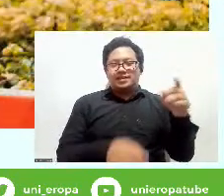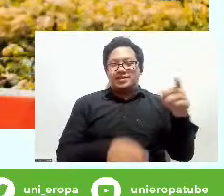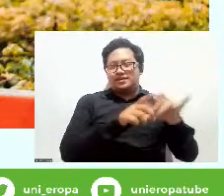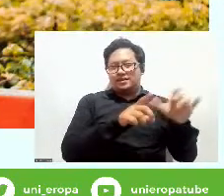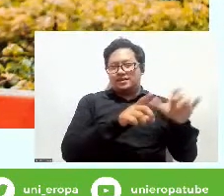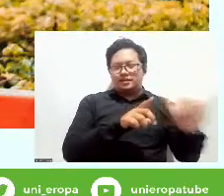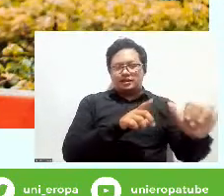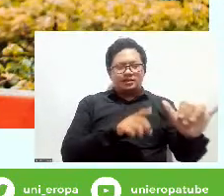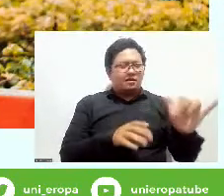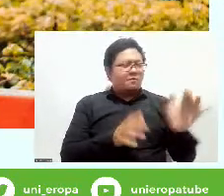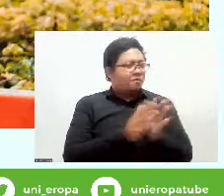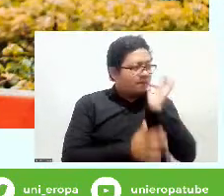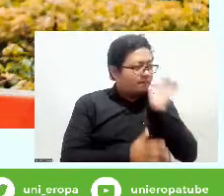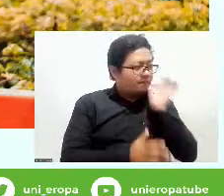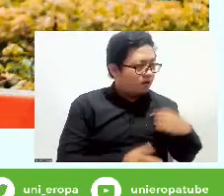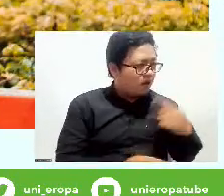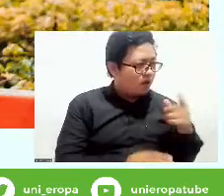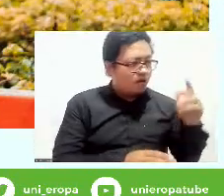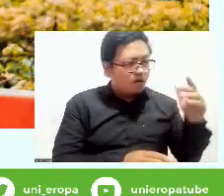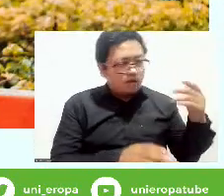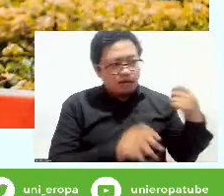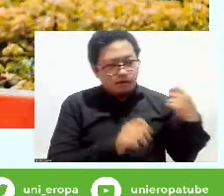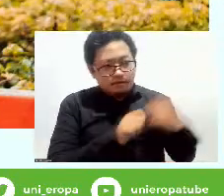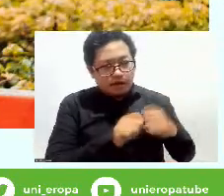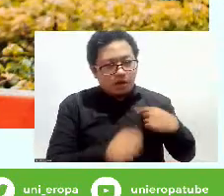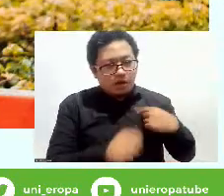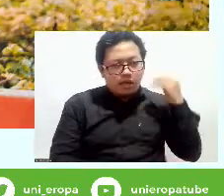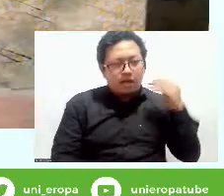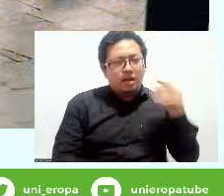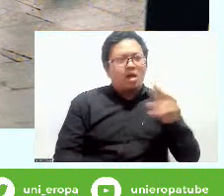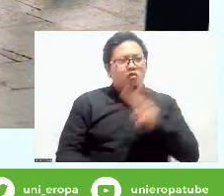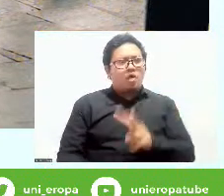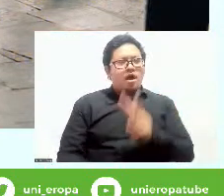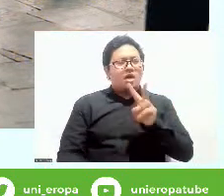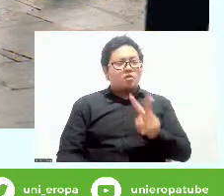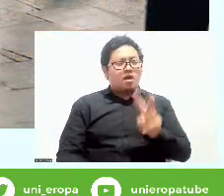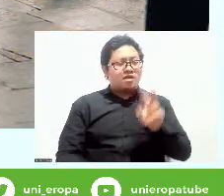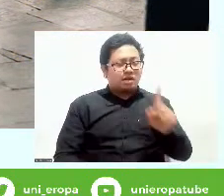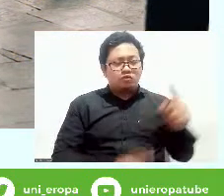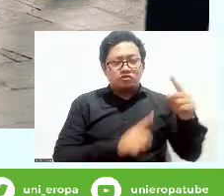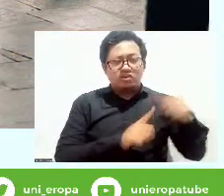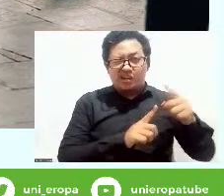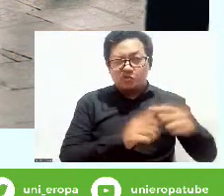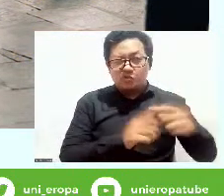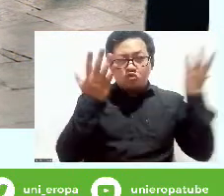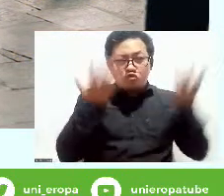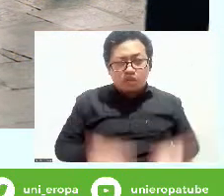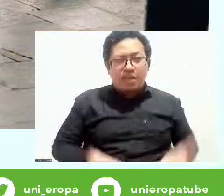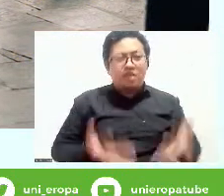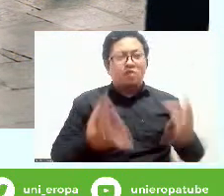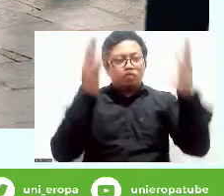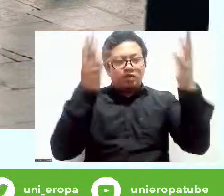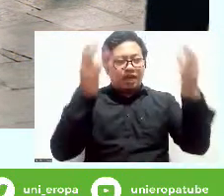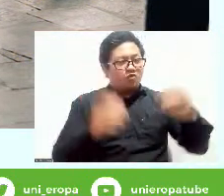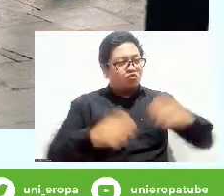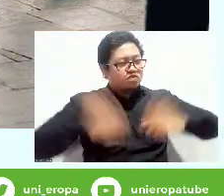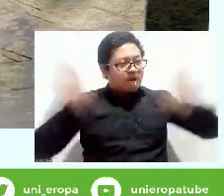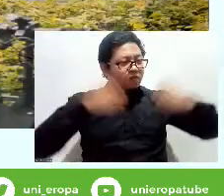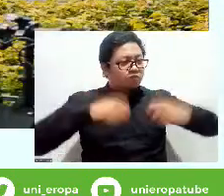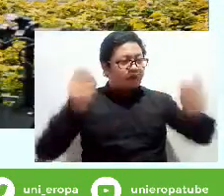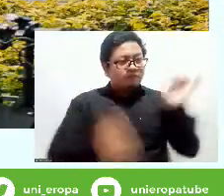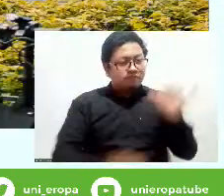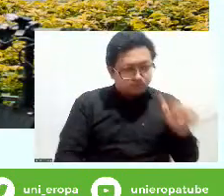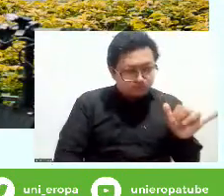kalo keliru saya mendengar tadi d221 triliun ya Eh bener ya 221 triliun